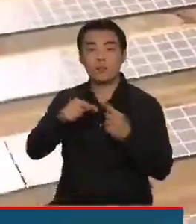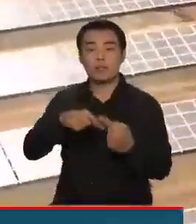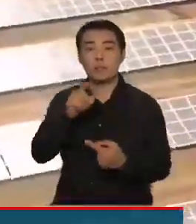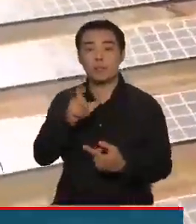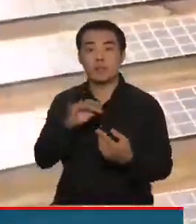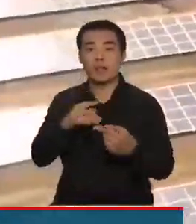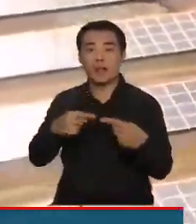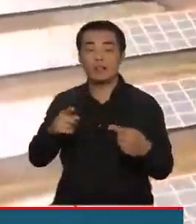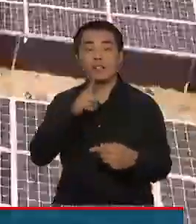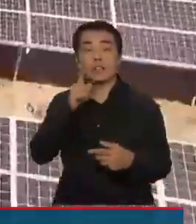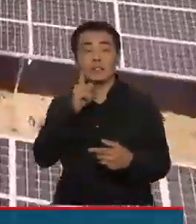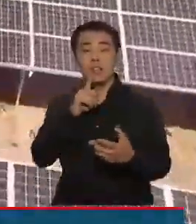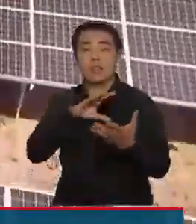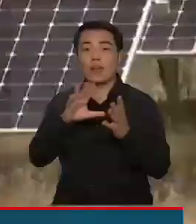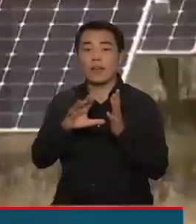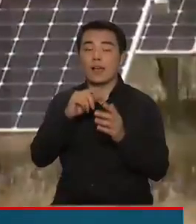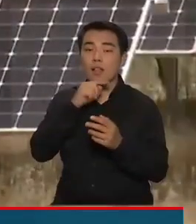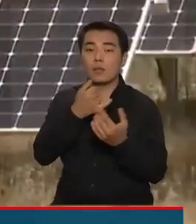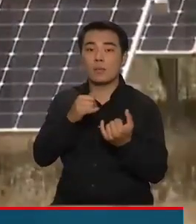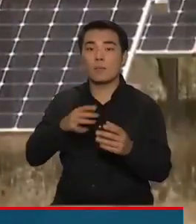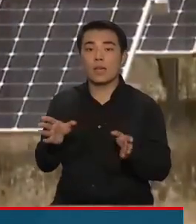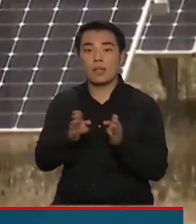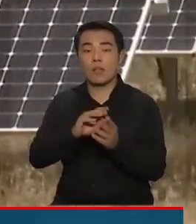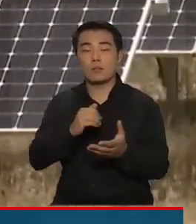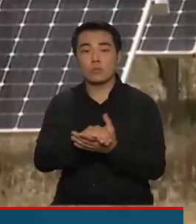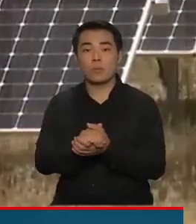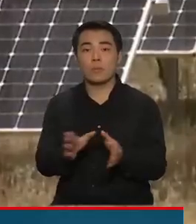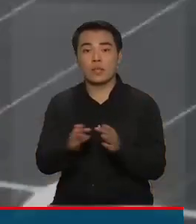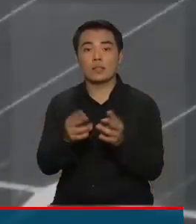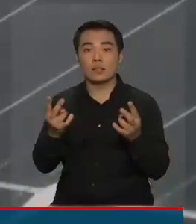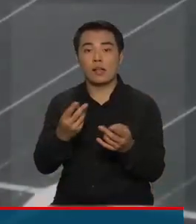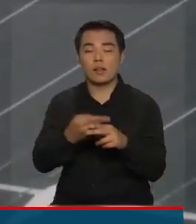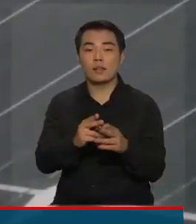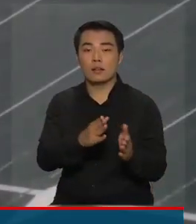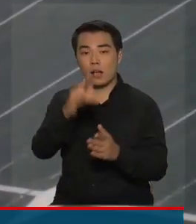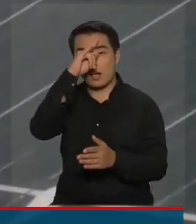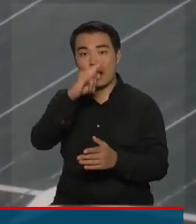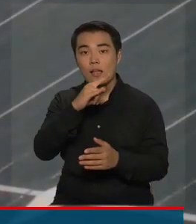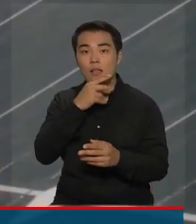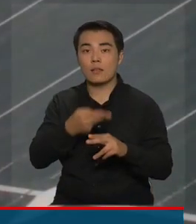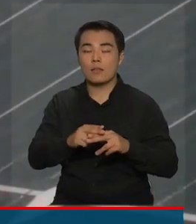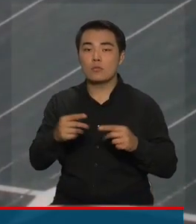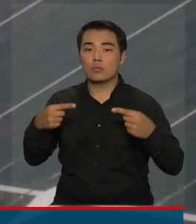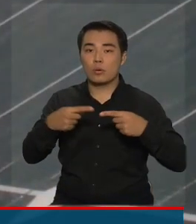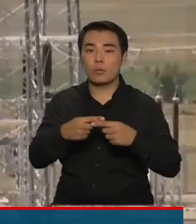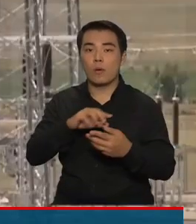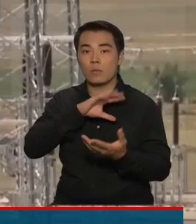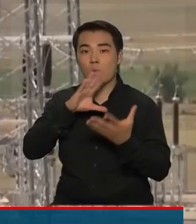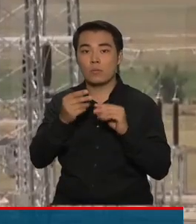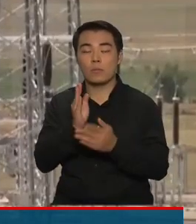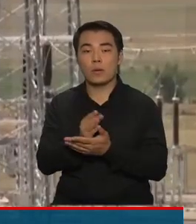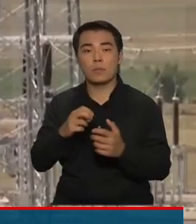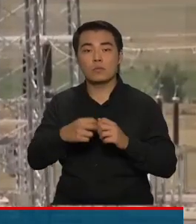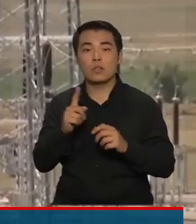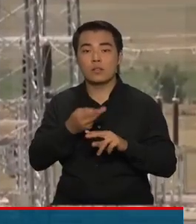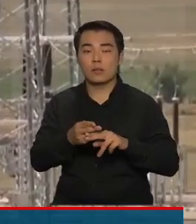үкіметтер жасыл экономикаға жедел көшуде бірлесіп әрекет етуі тиіс. Бұл ретте Қазақ елінің қадамынық мақсат айқын. Мәселен,